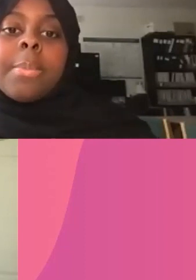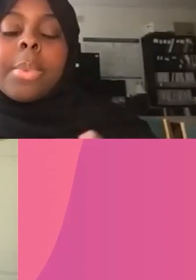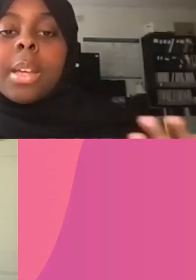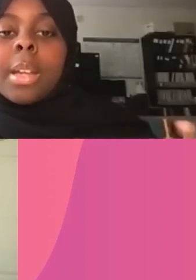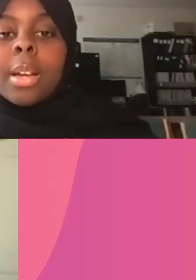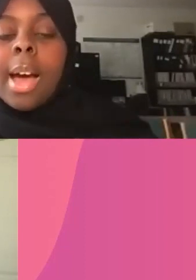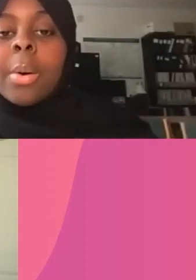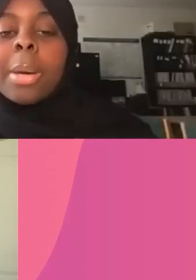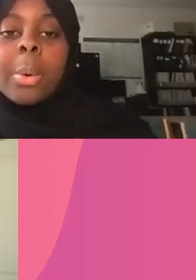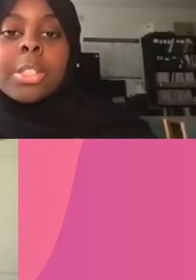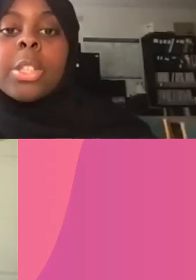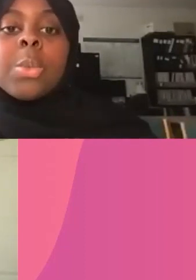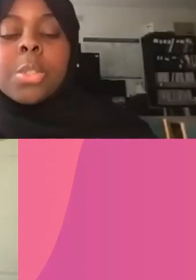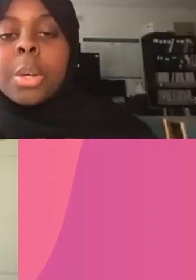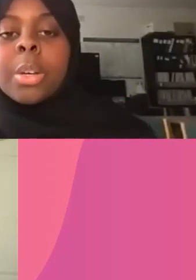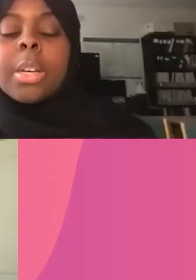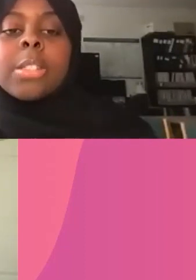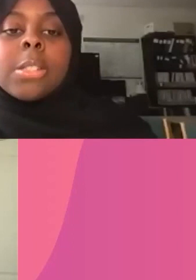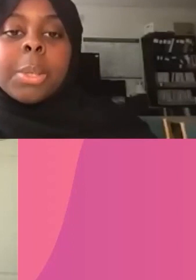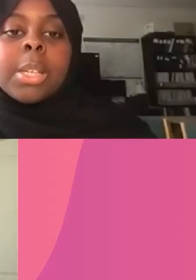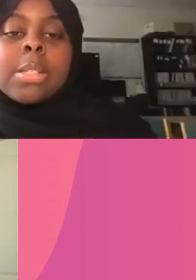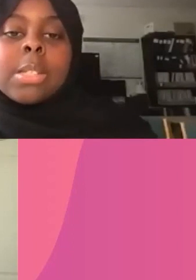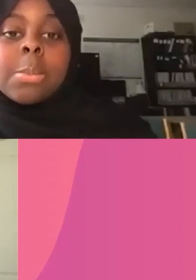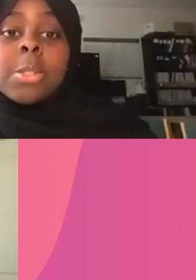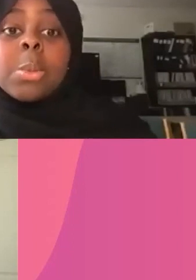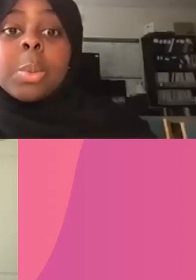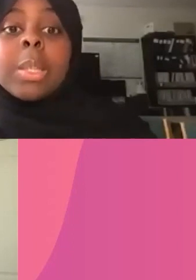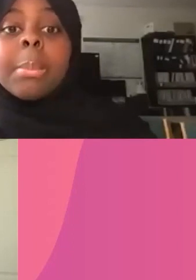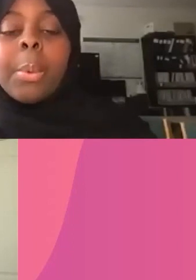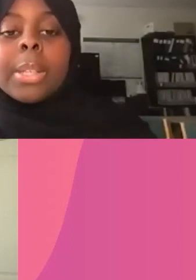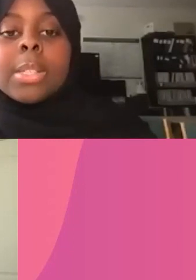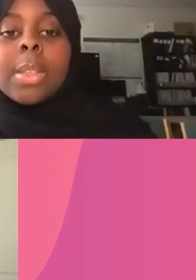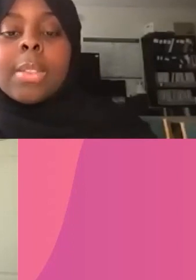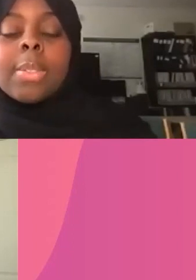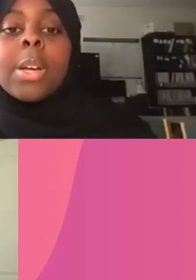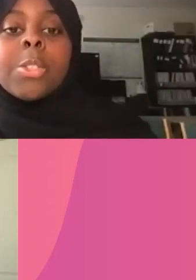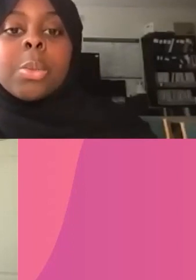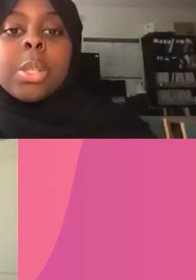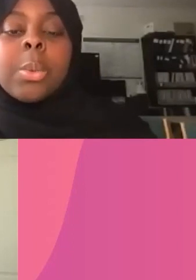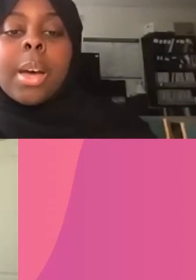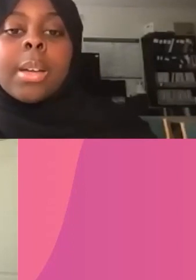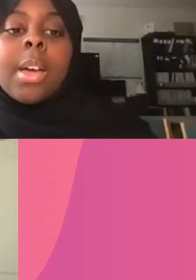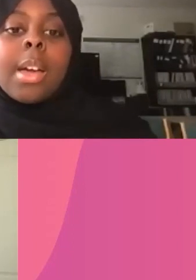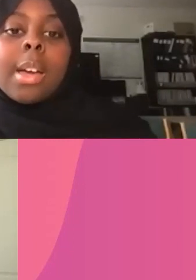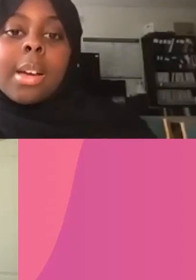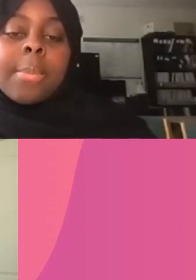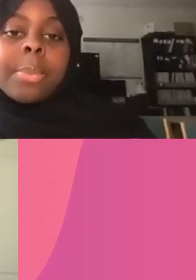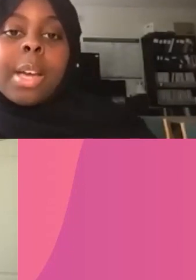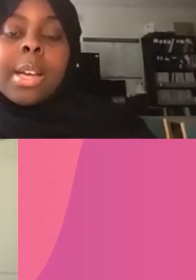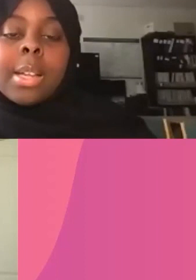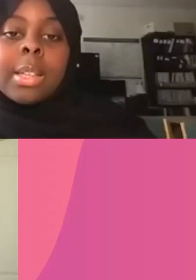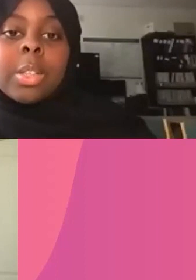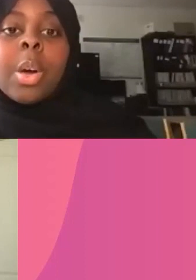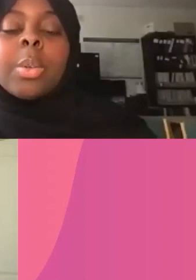leur expliquer en quoi ça consiste de participer à une recherche. Et je voulais parler de la façon dont